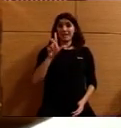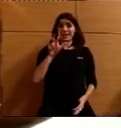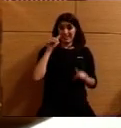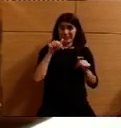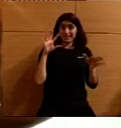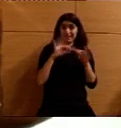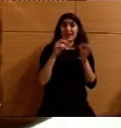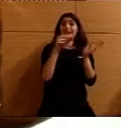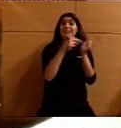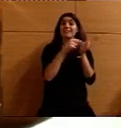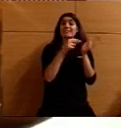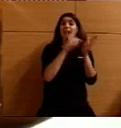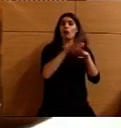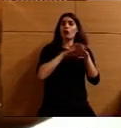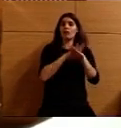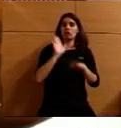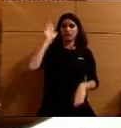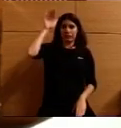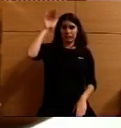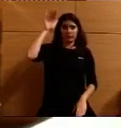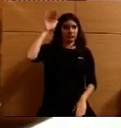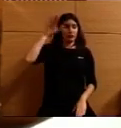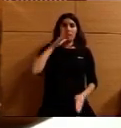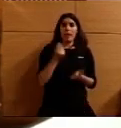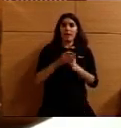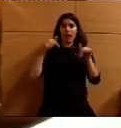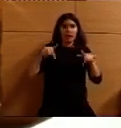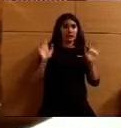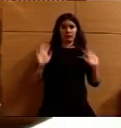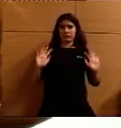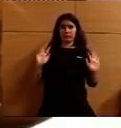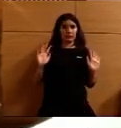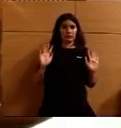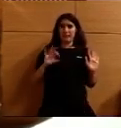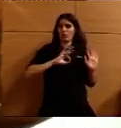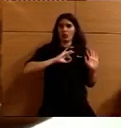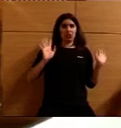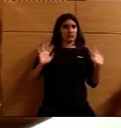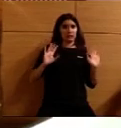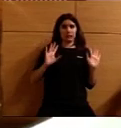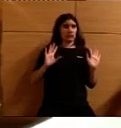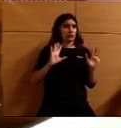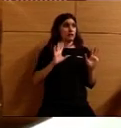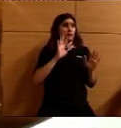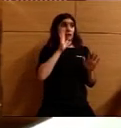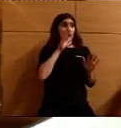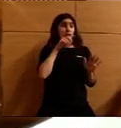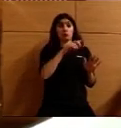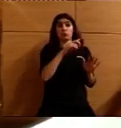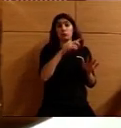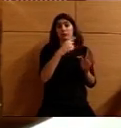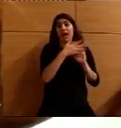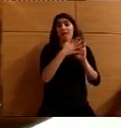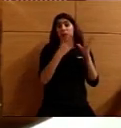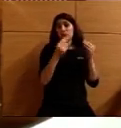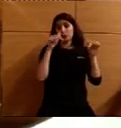instar al govern de la Generalitat. No era per a que se pagara així res en la Diputació. Però es veu que com avui vostè ha parlat